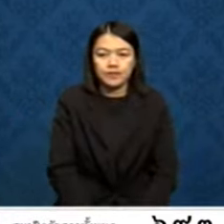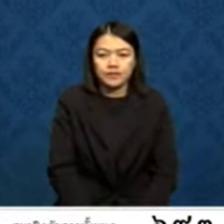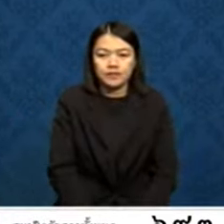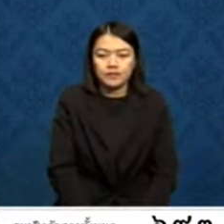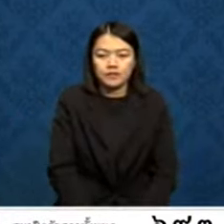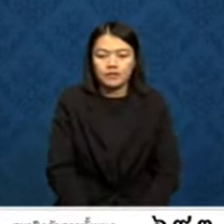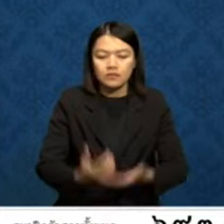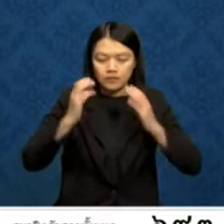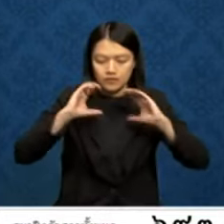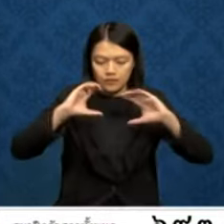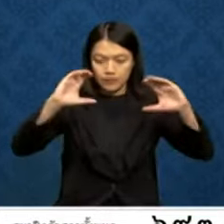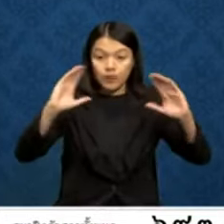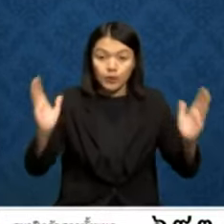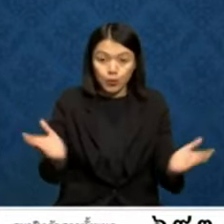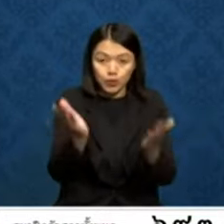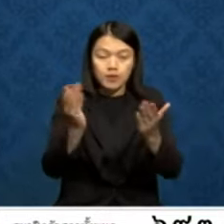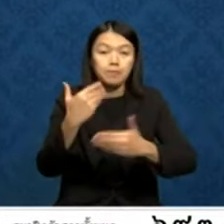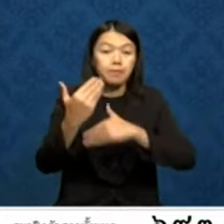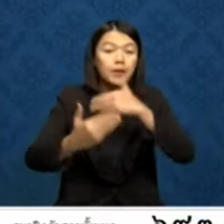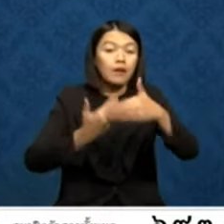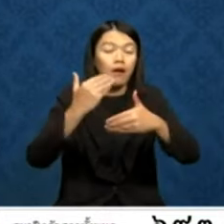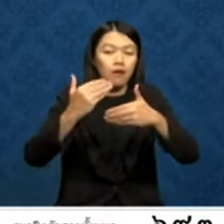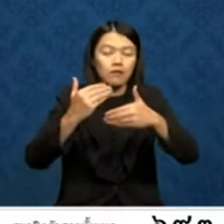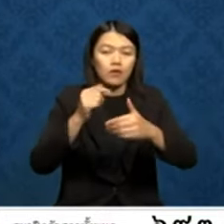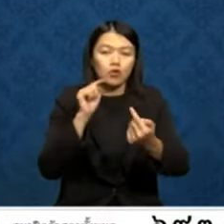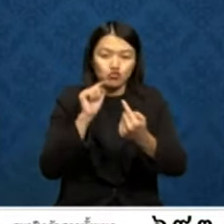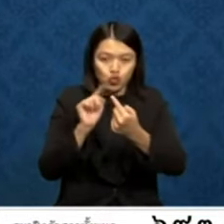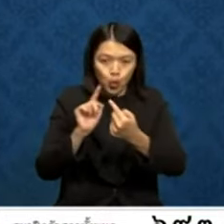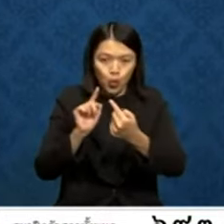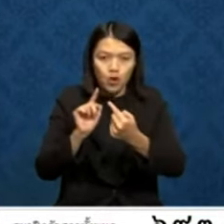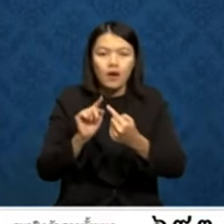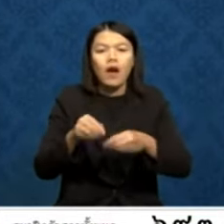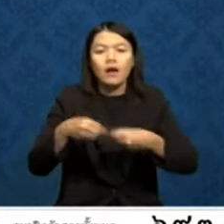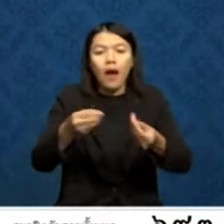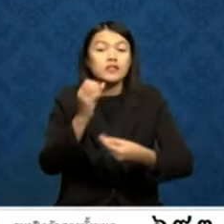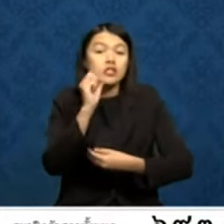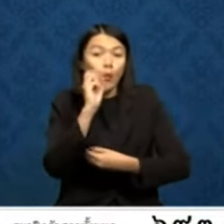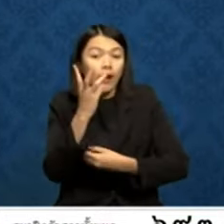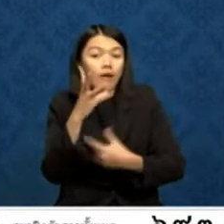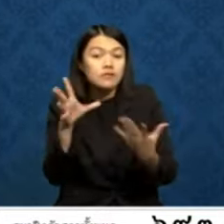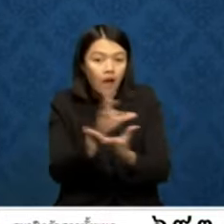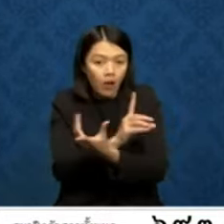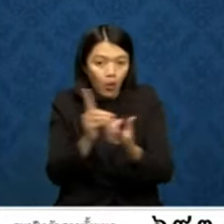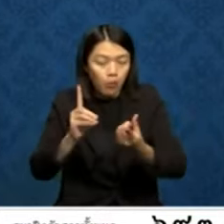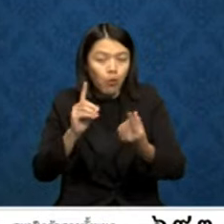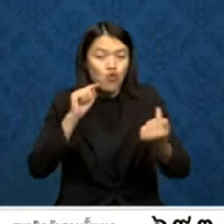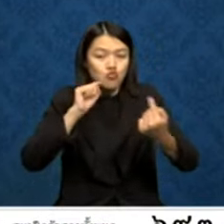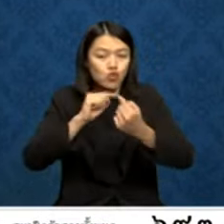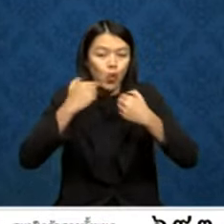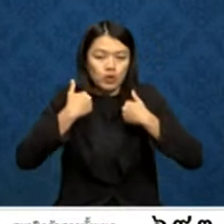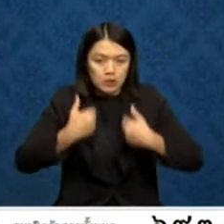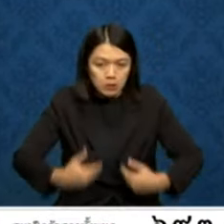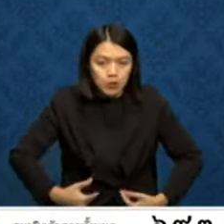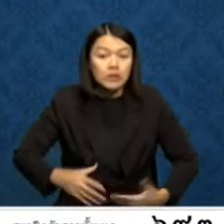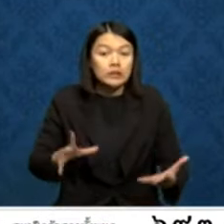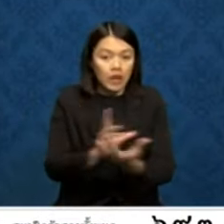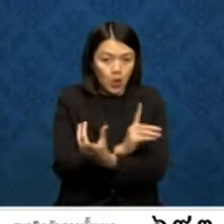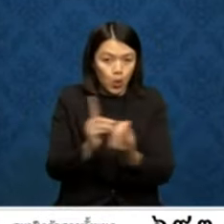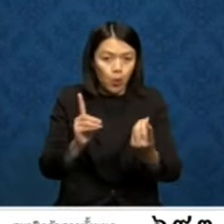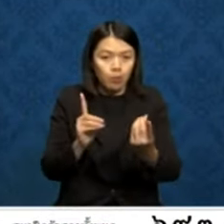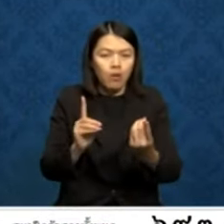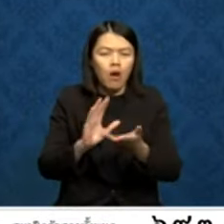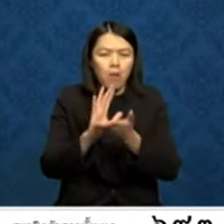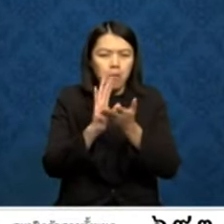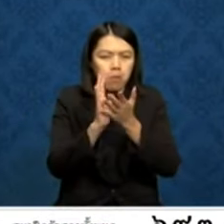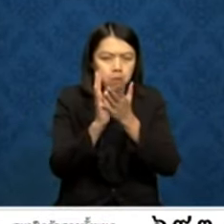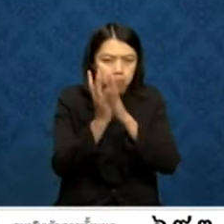รัฐบาลจะส่งเสริมพัฒนาศักยภาพและจัดสวัสดิการสังคมให้สอดคล้องกับสภาพสังคมที่เปลี่ยนแป